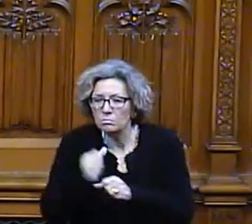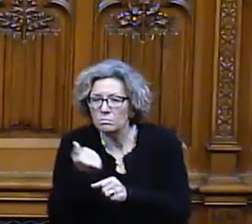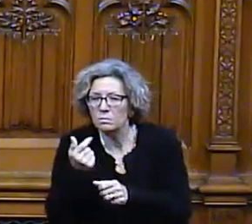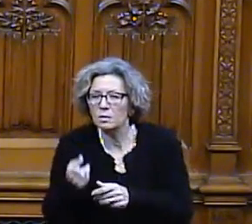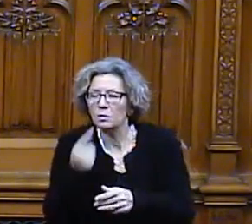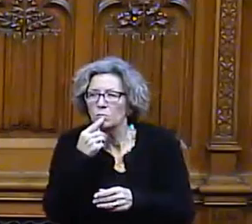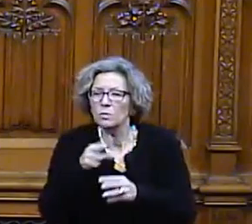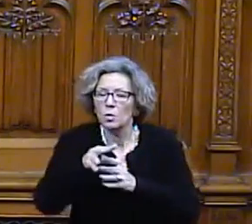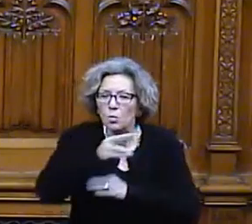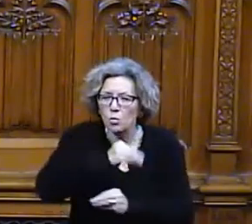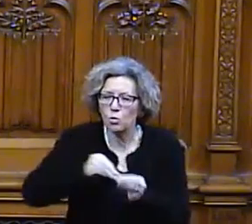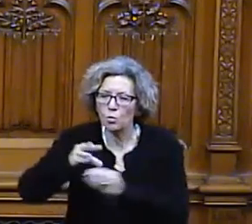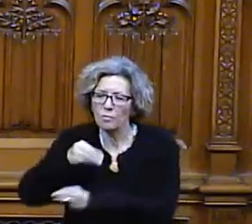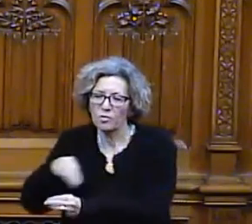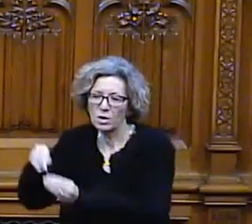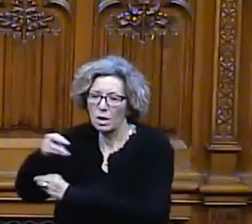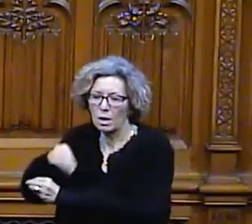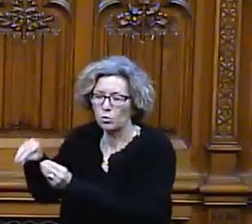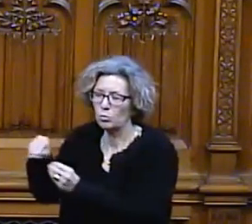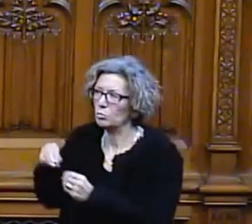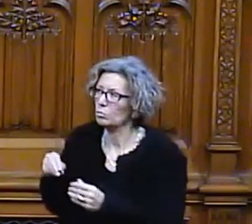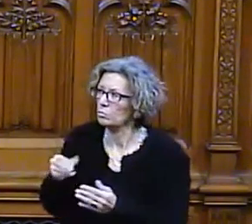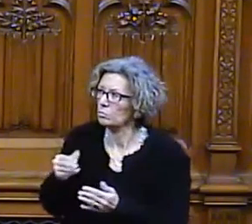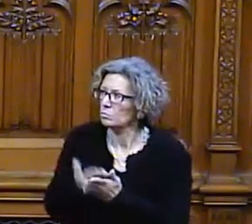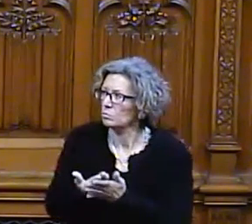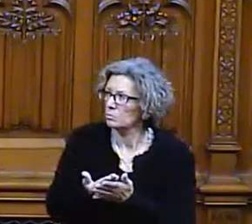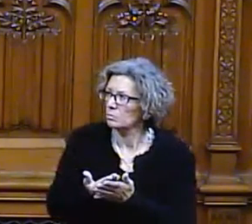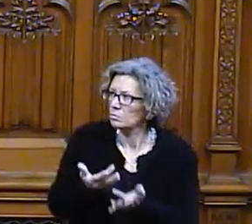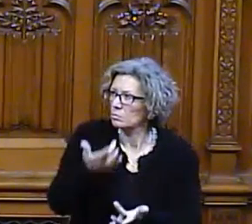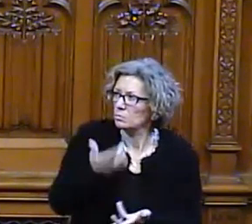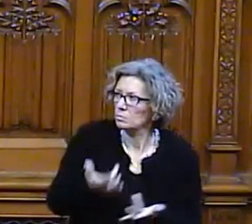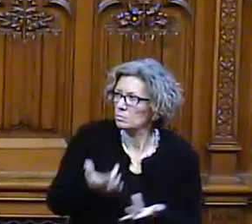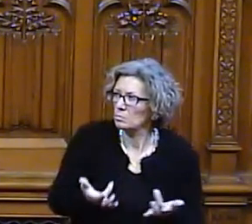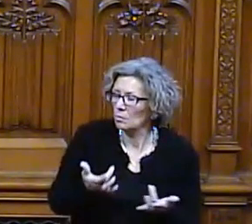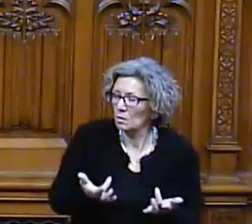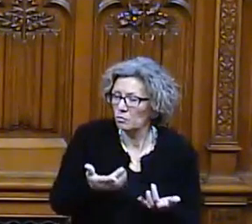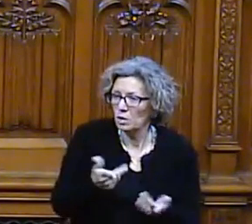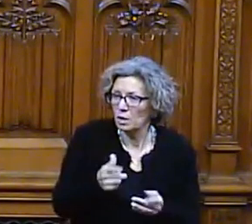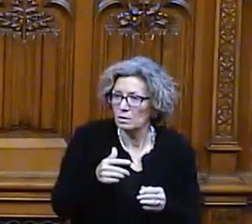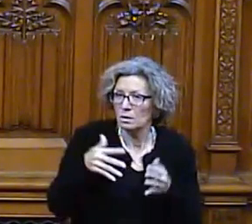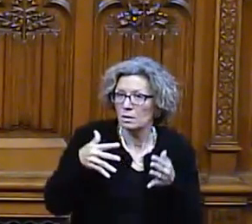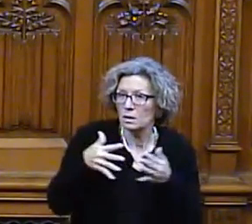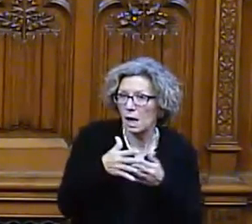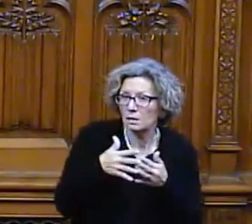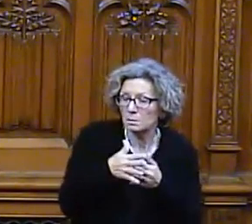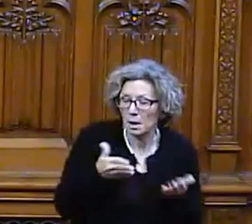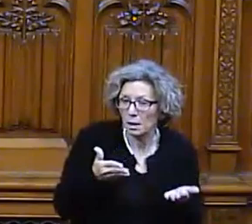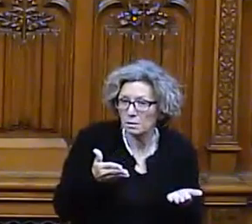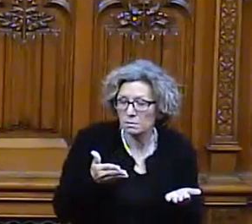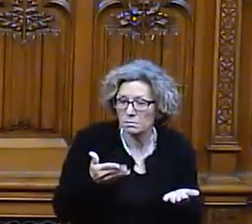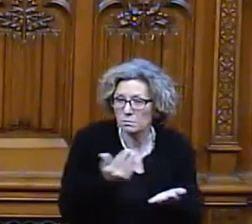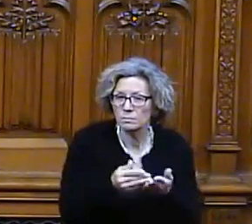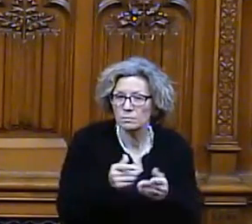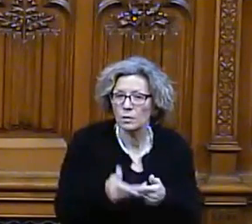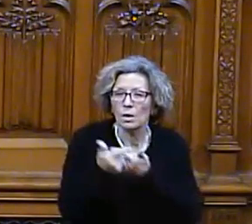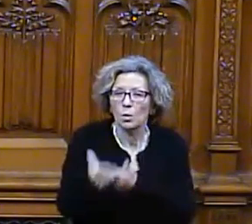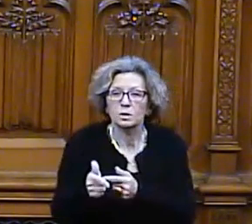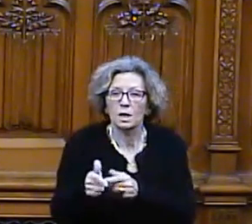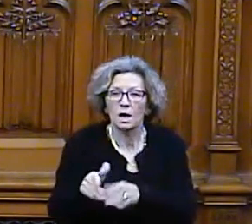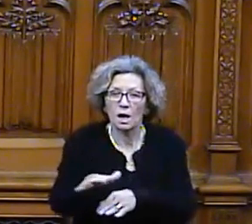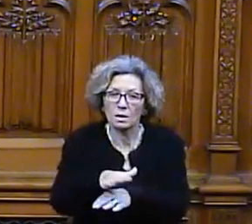übliche Umverteilungsfolklore? Geht es vielleicht gar um Transparenz, beispielsweise im ausgelagerten